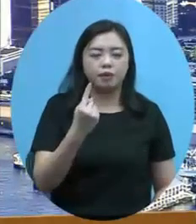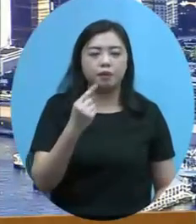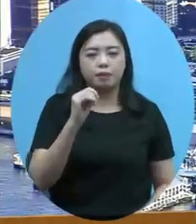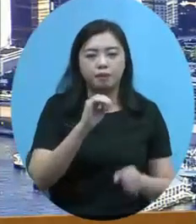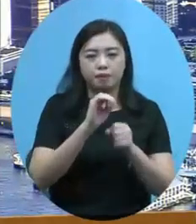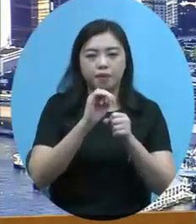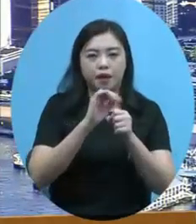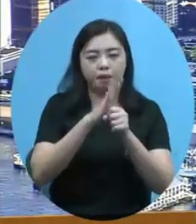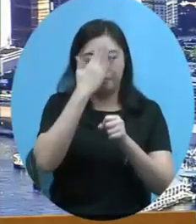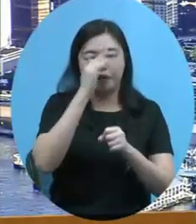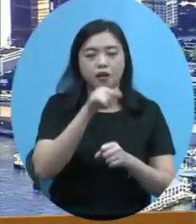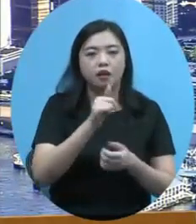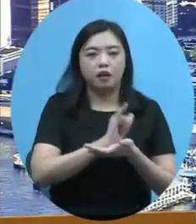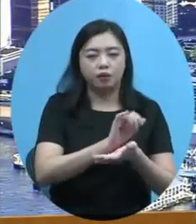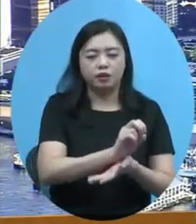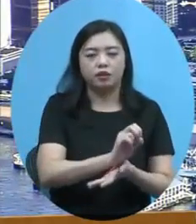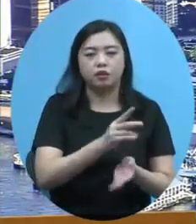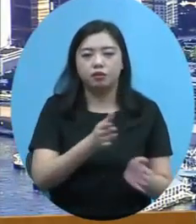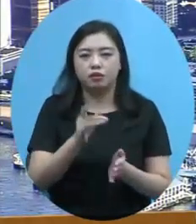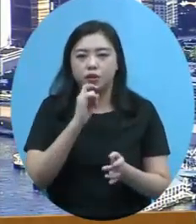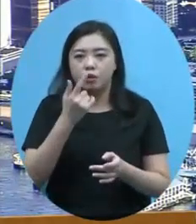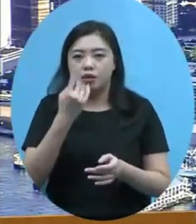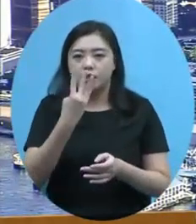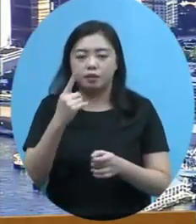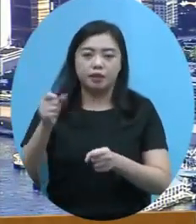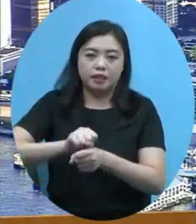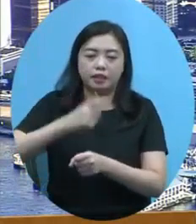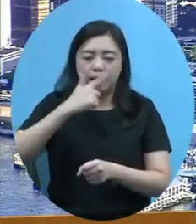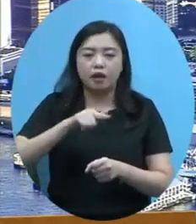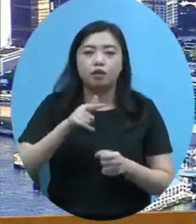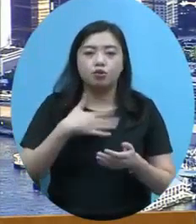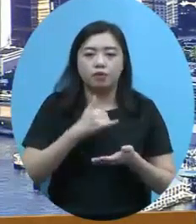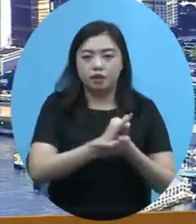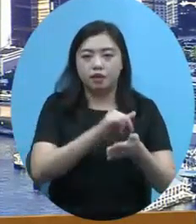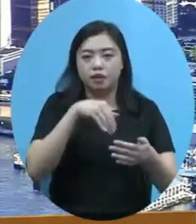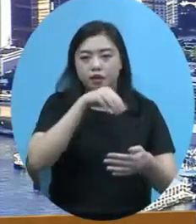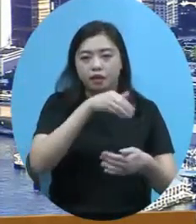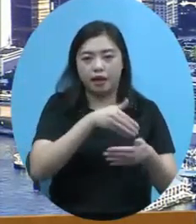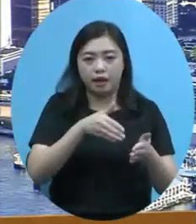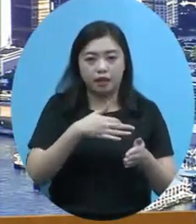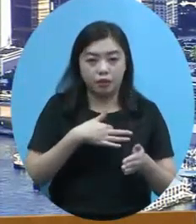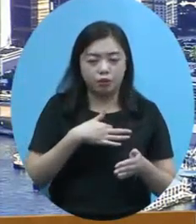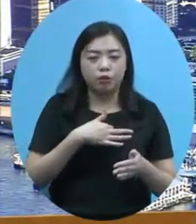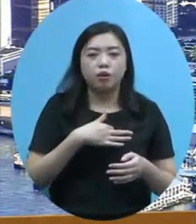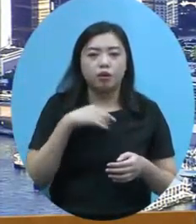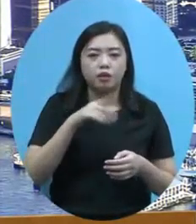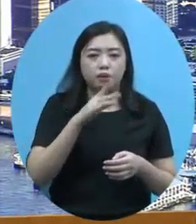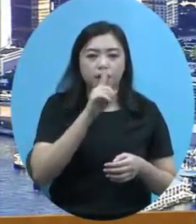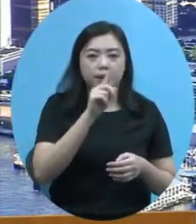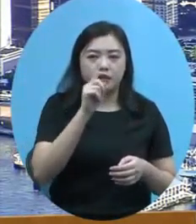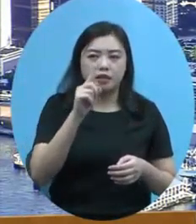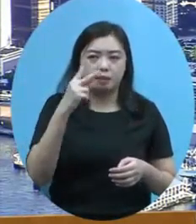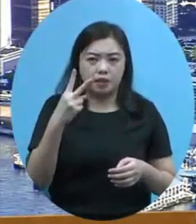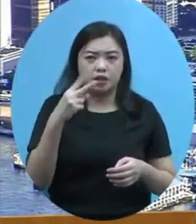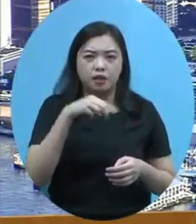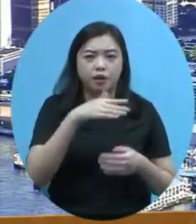人留醫，其中44位是新增的確診個案，需要入住隔離設施的病人當中，112位是